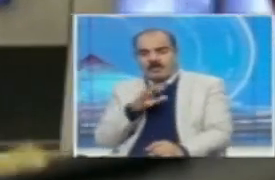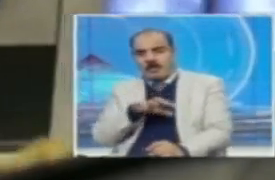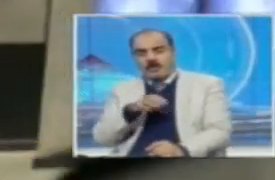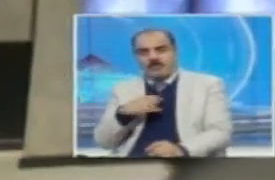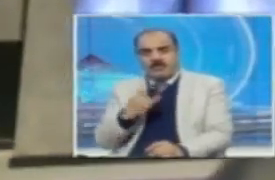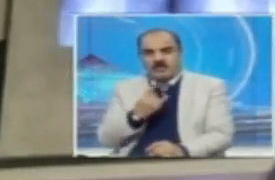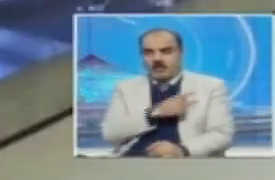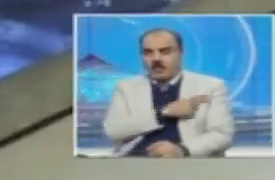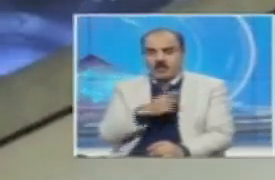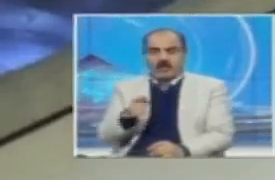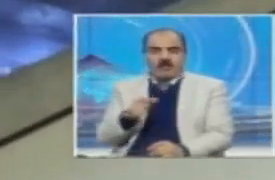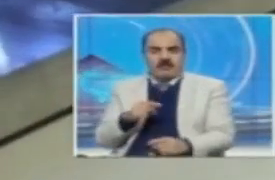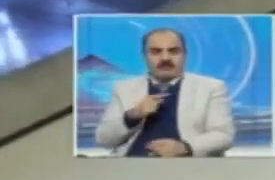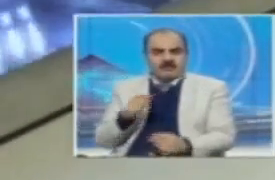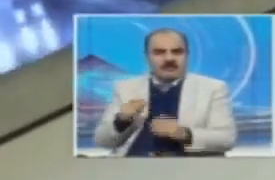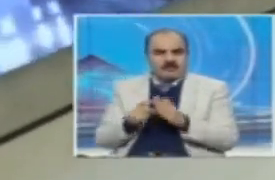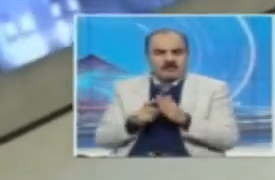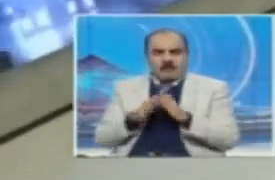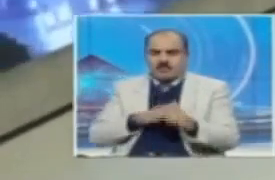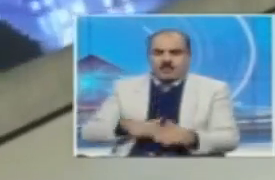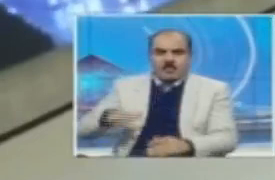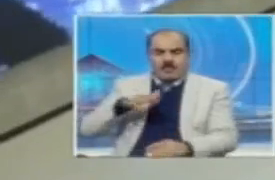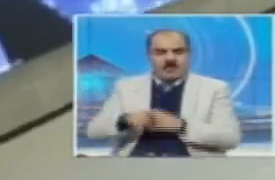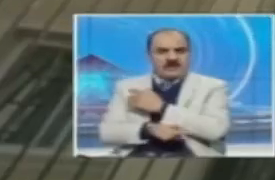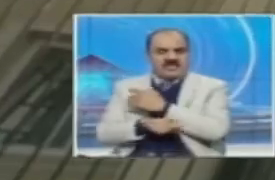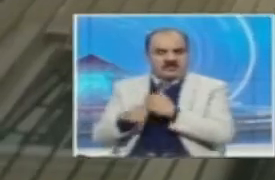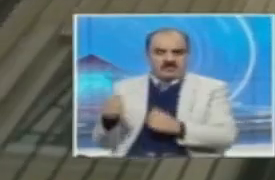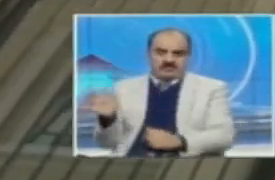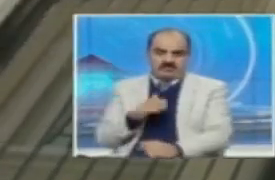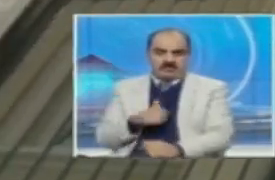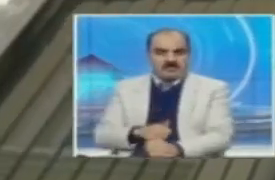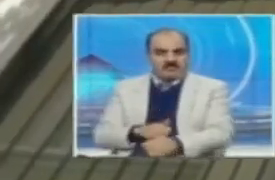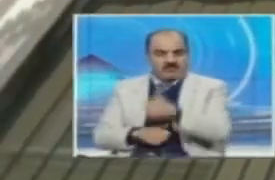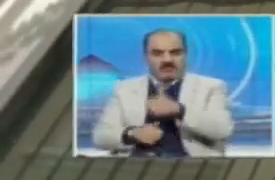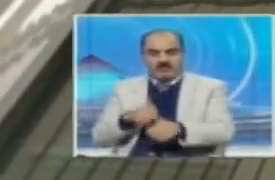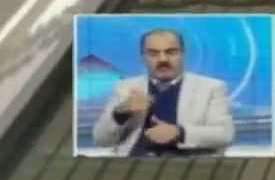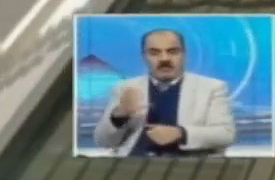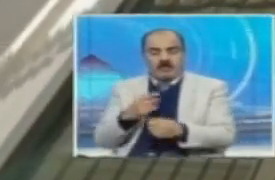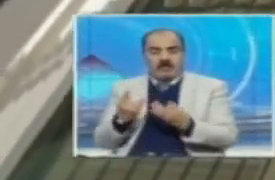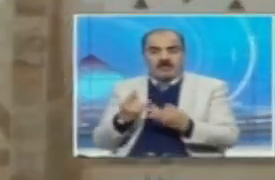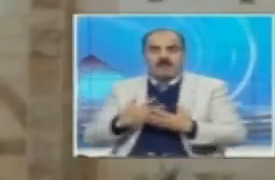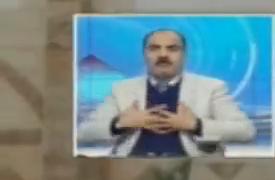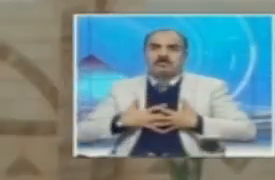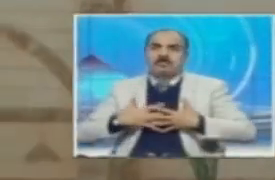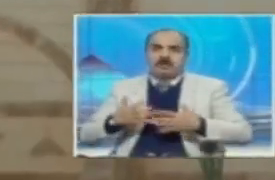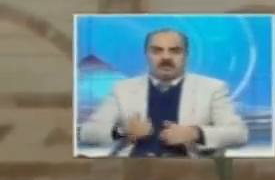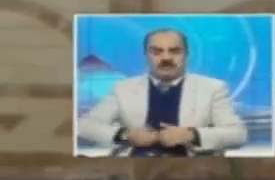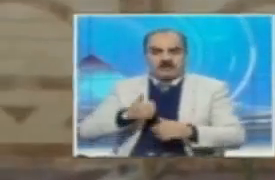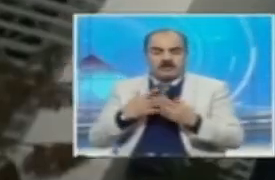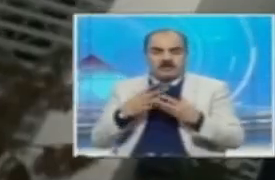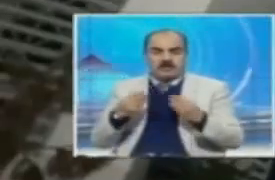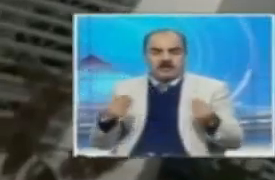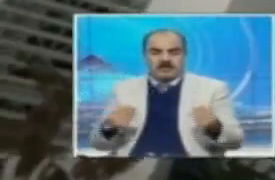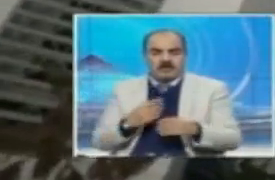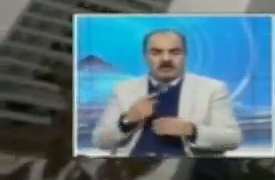وزارة الداخلية على مستوى الجمهورية خلال أسبوع، حققت خلالها الأجهزة الأمنية نجاحات كبيرة